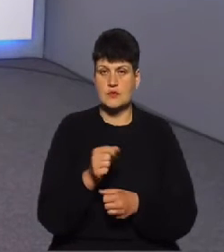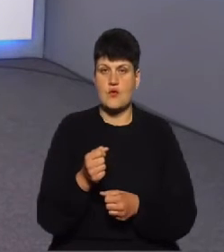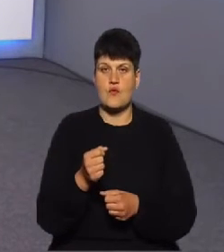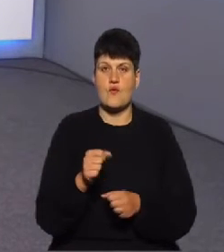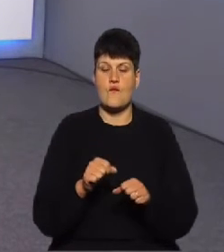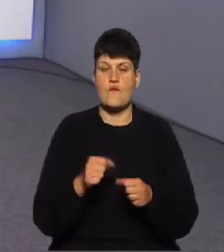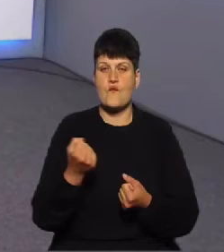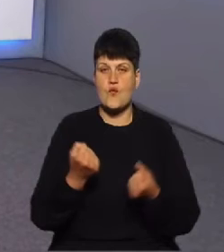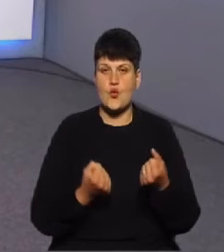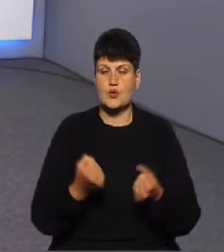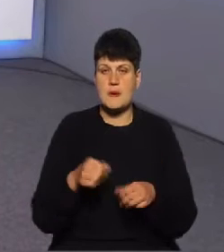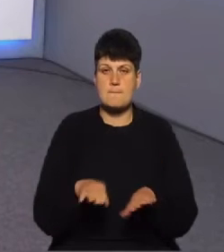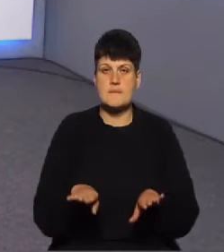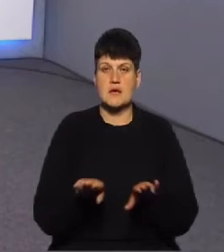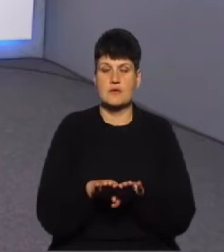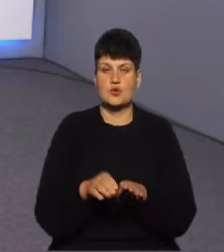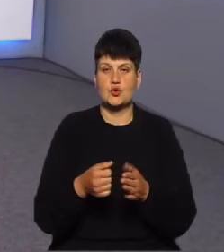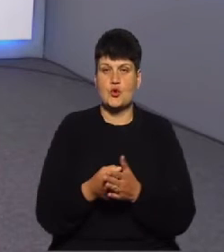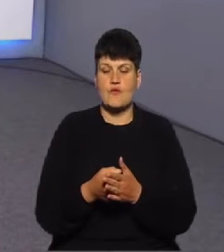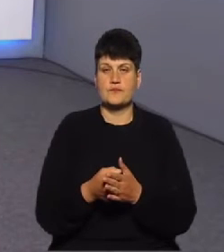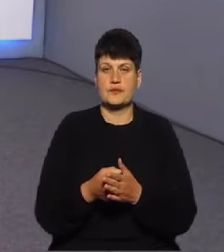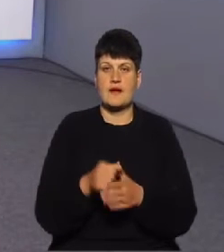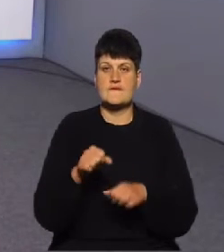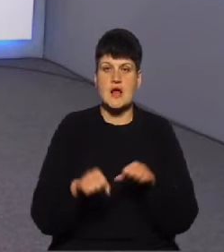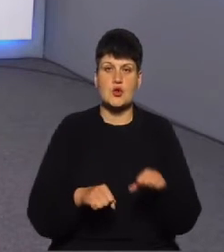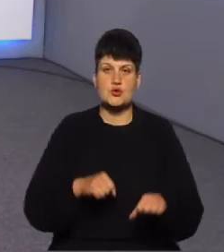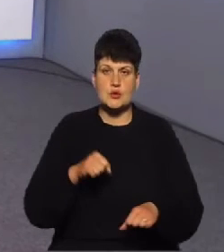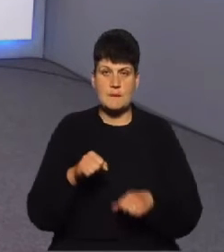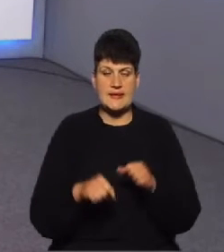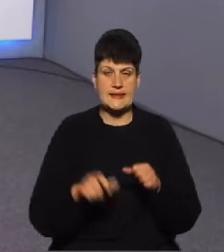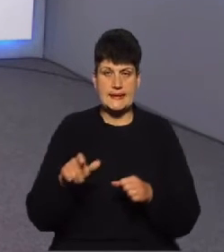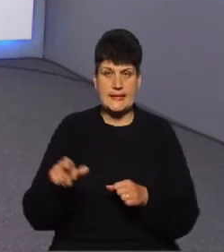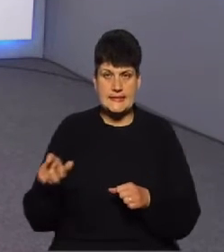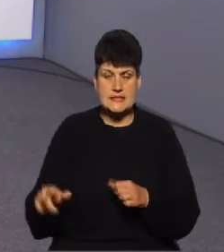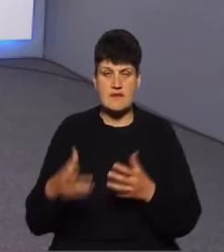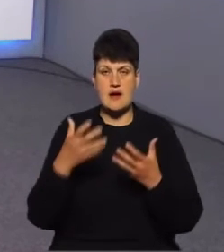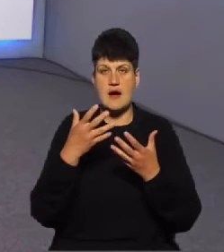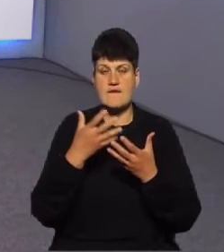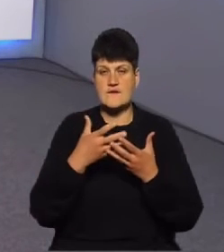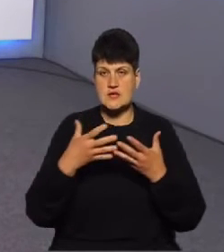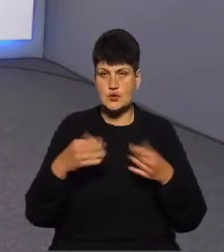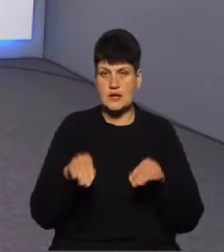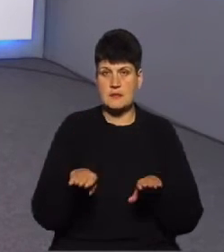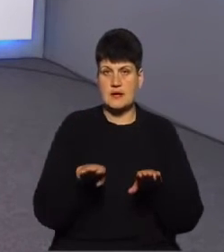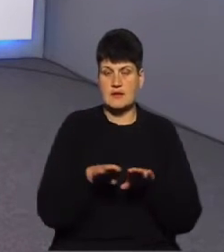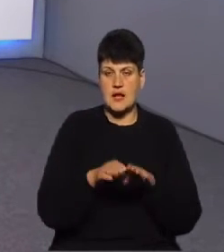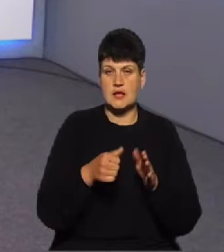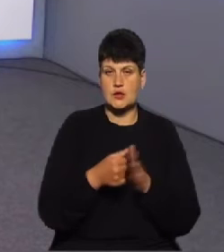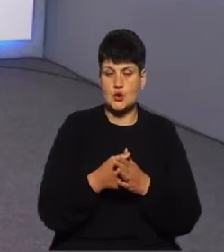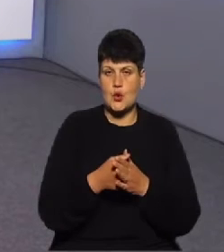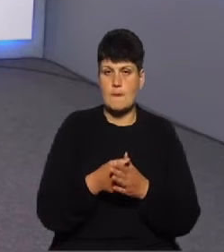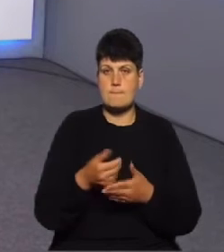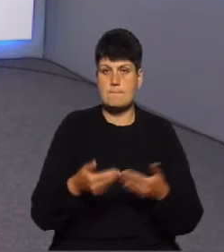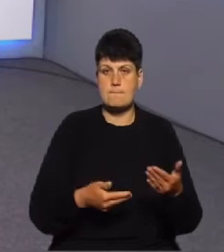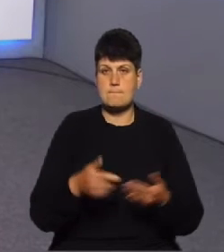електротранспортів, прирівнені до велосипедистів, хоча навесні, наскільки я пам'ятаю, їх прирівнювали до пішоходів в правах. То взагалі,